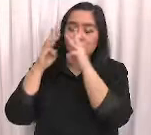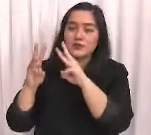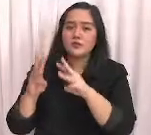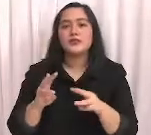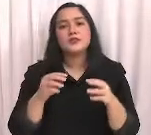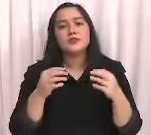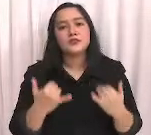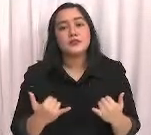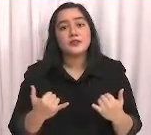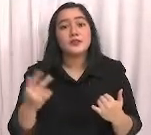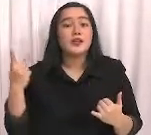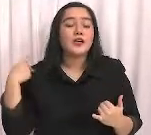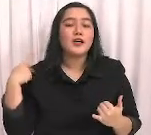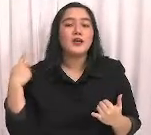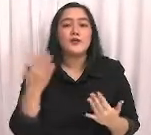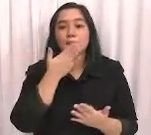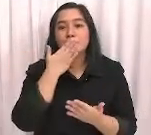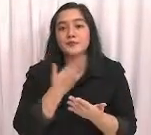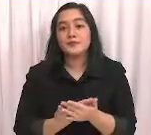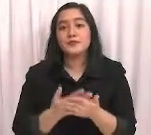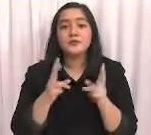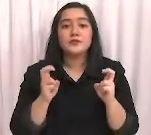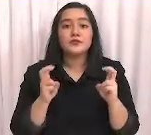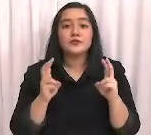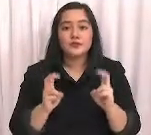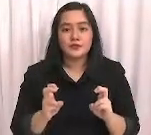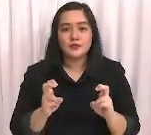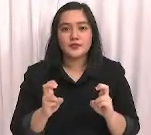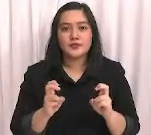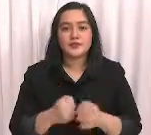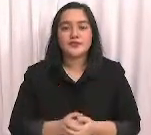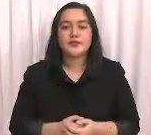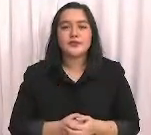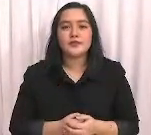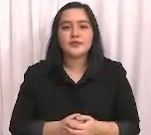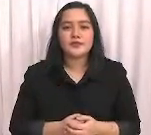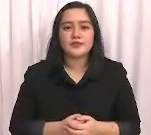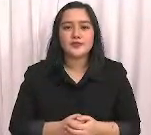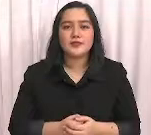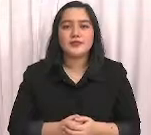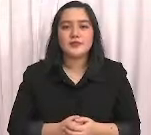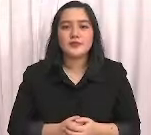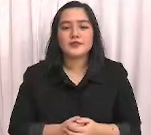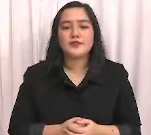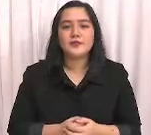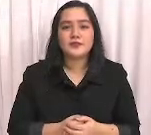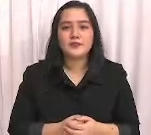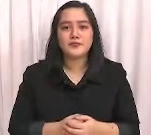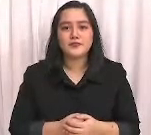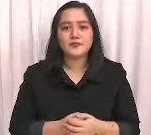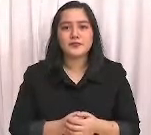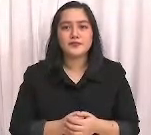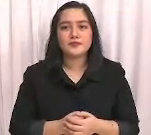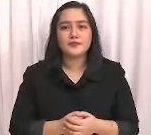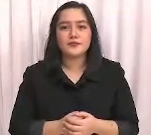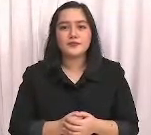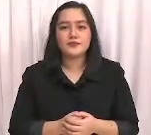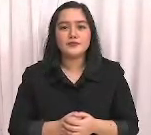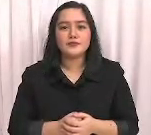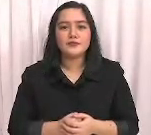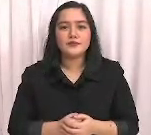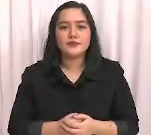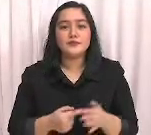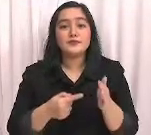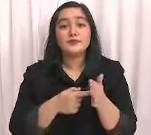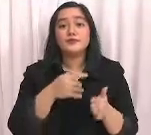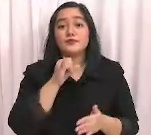po tayong usapin po ngayon, mga kapatid. Maganda ho yung ating tatalakayin. At this is from